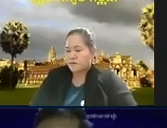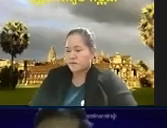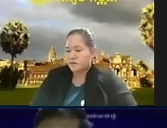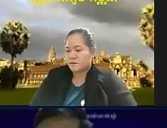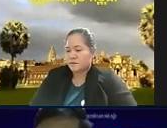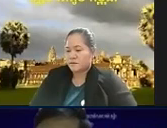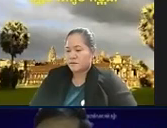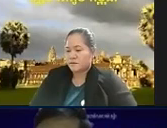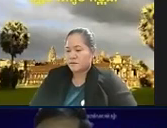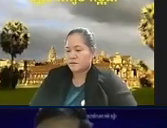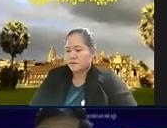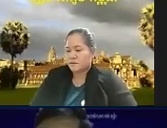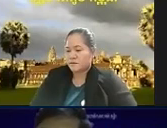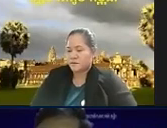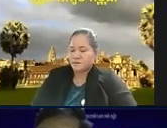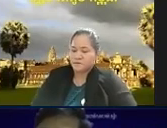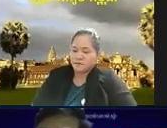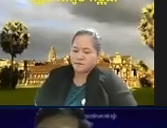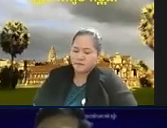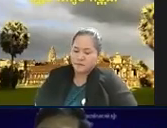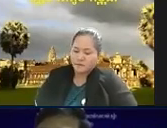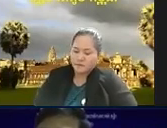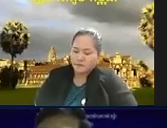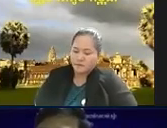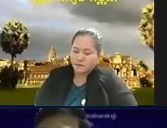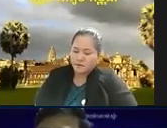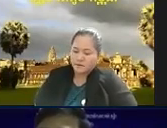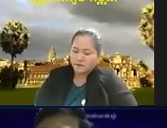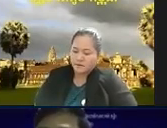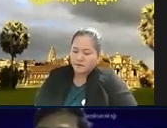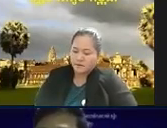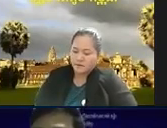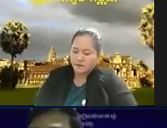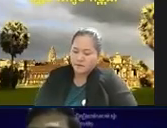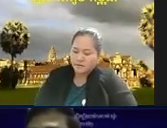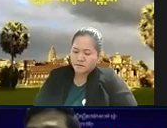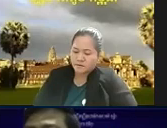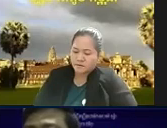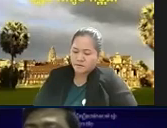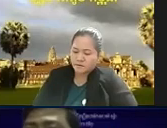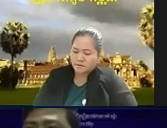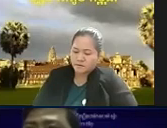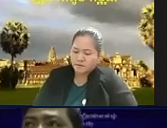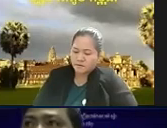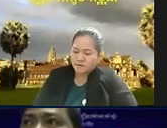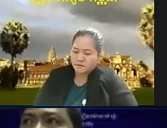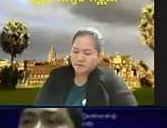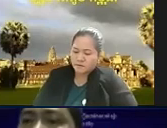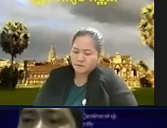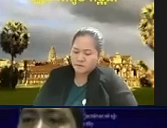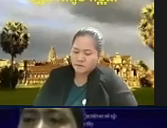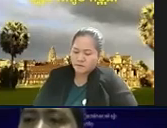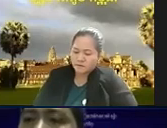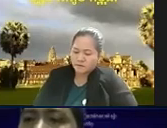nia cất tha rương nút chỉ rương túi viên đang chỉ rương túi tai bờ ca cất bờ dương cất tha rương nút thông dương mình ai đo sai rương nông bàn